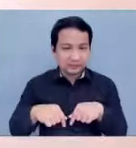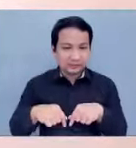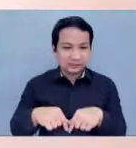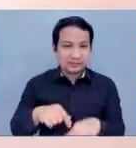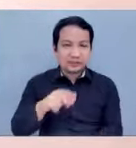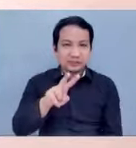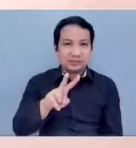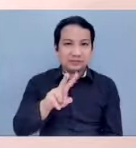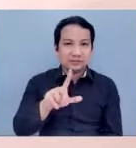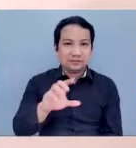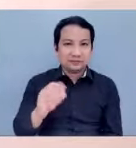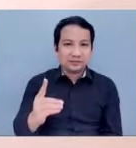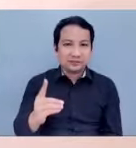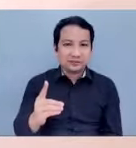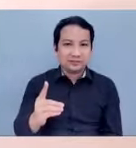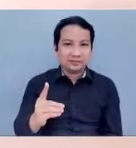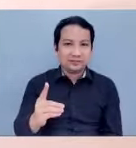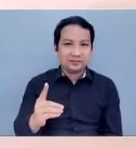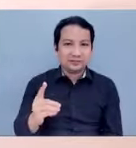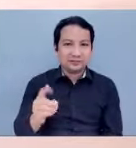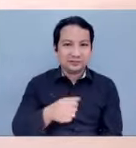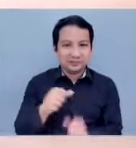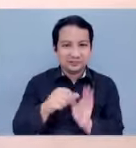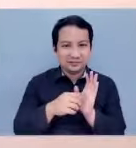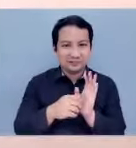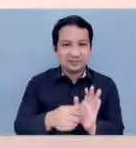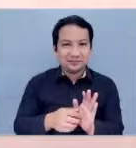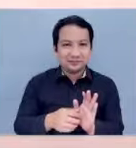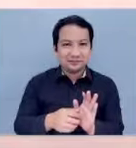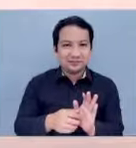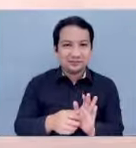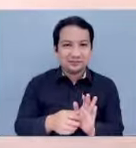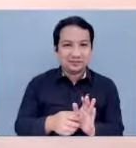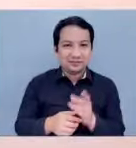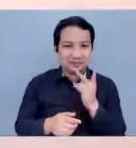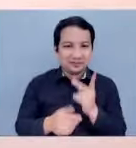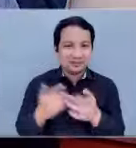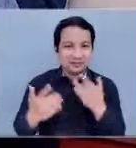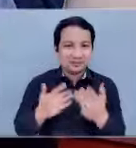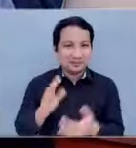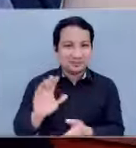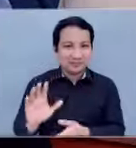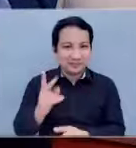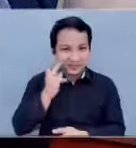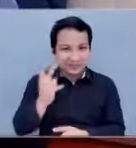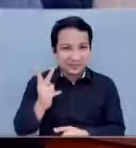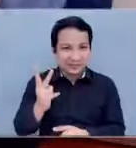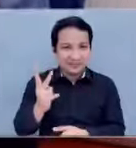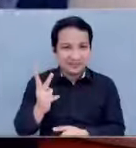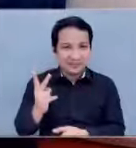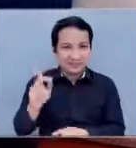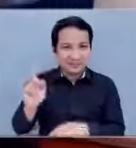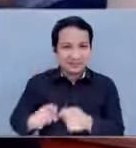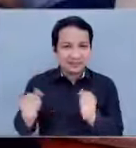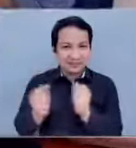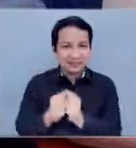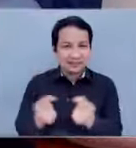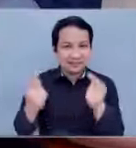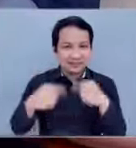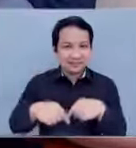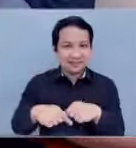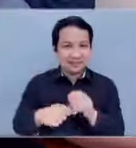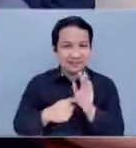actor, model, and singer. Joseph, I cannot tell you how excited I am because we've never worked together, but thank you for being on the show. Good